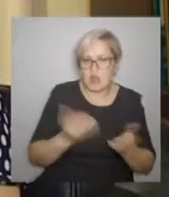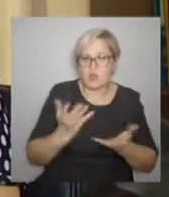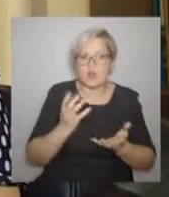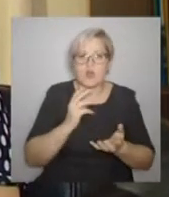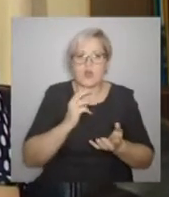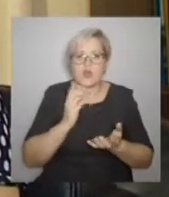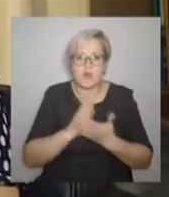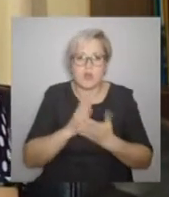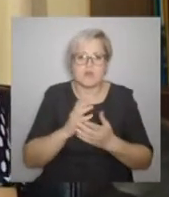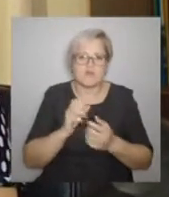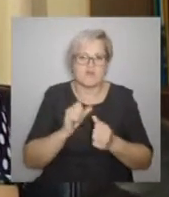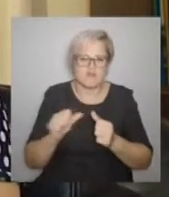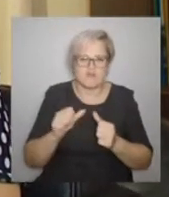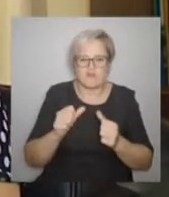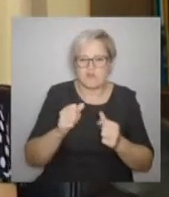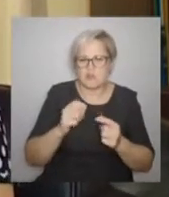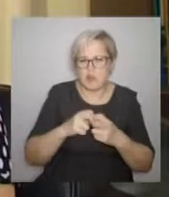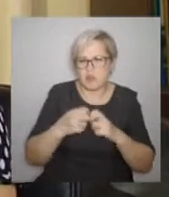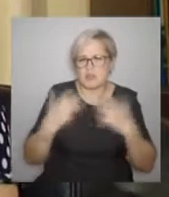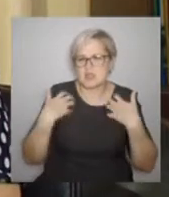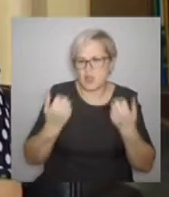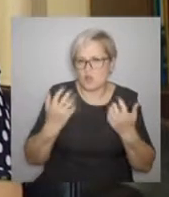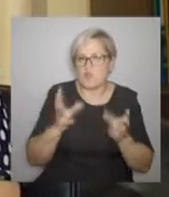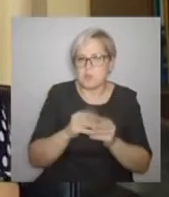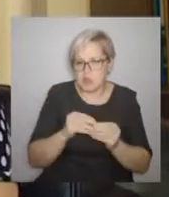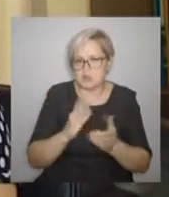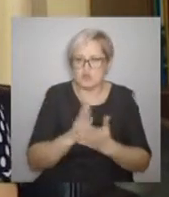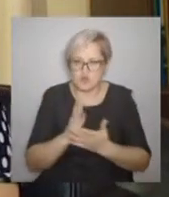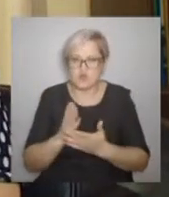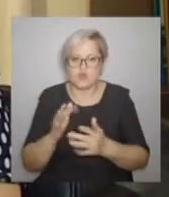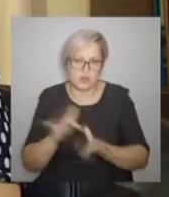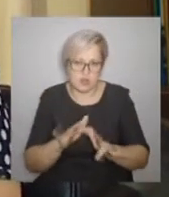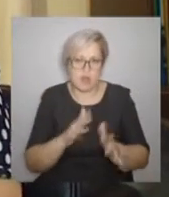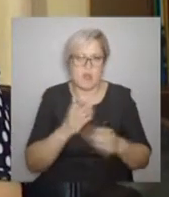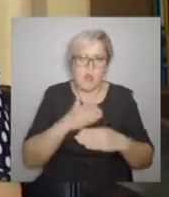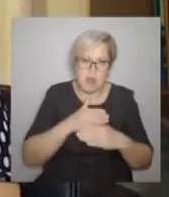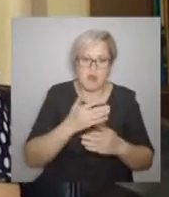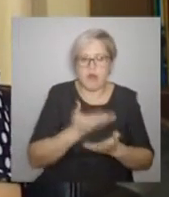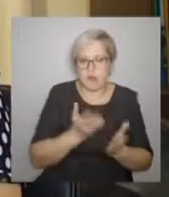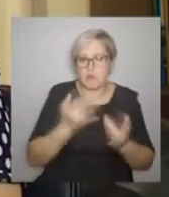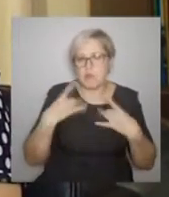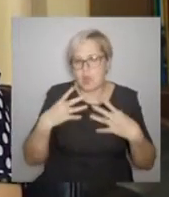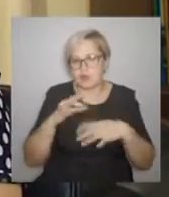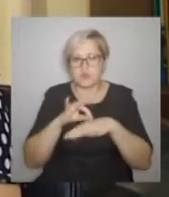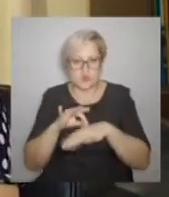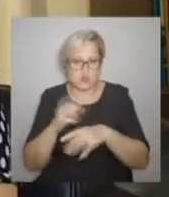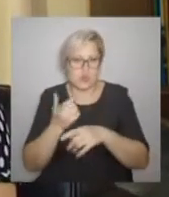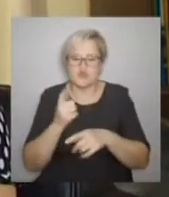вместе осуществляют какую-то деятельность, помогают им, праздники устраивают, что очень